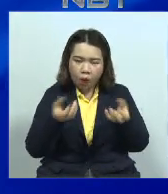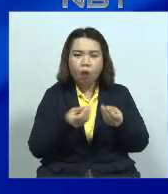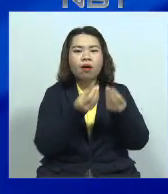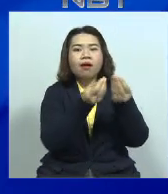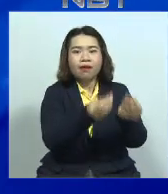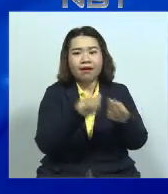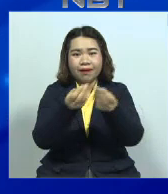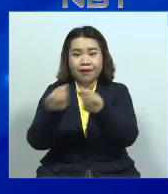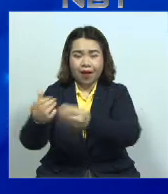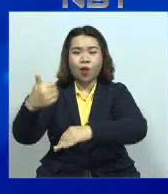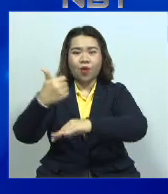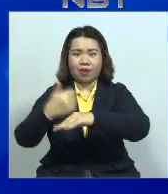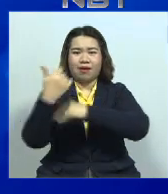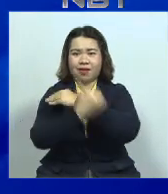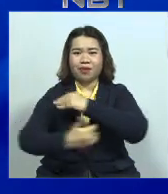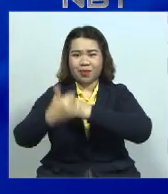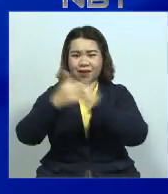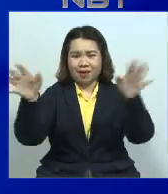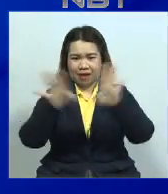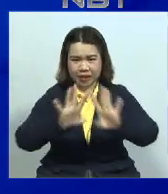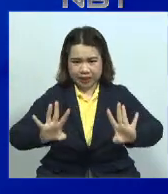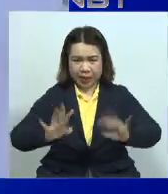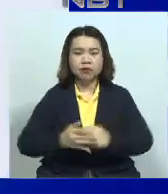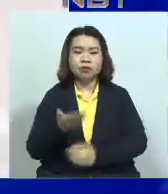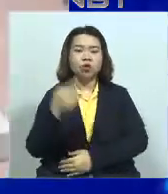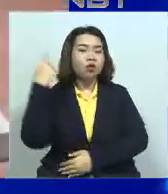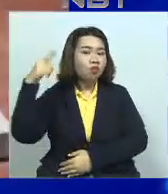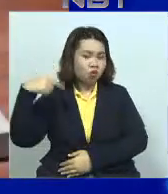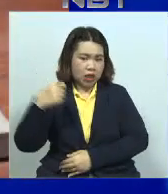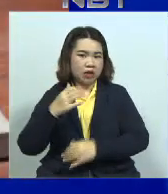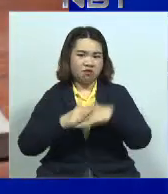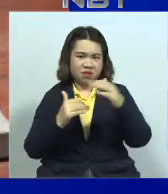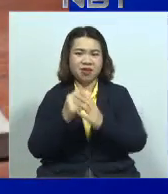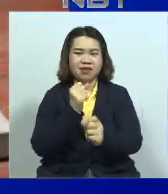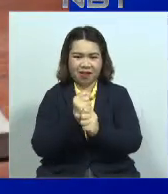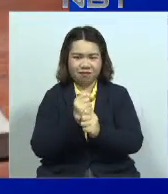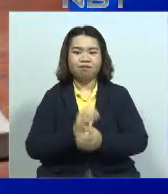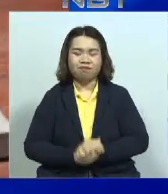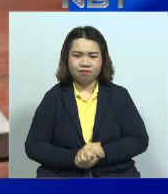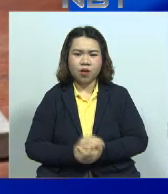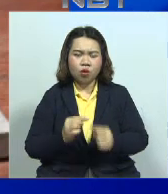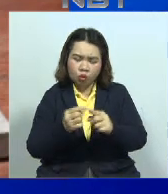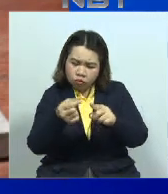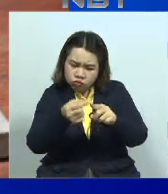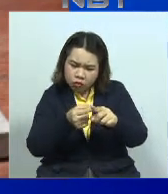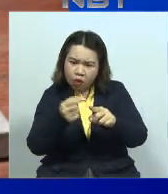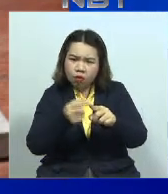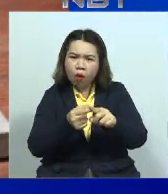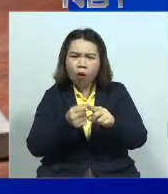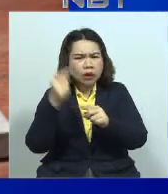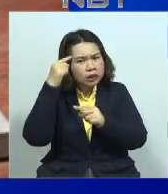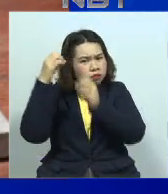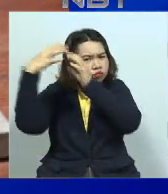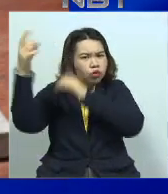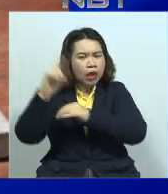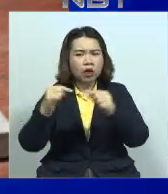ำอาเซียนสร้างสรรค์โดยครูนฤมลถอนใจผลงานมาลัยเงินได้รับแรงบันดาลใจมาจาก